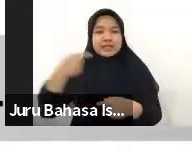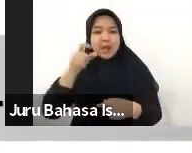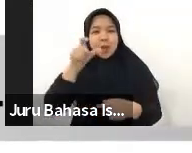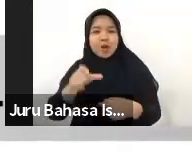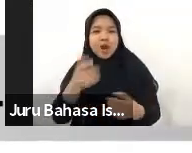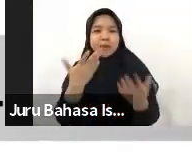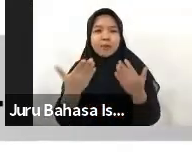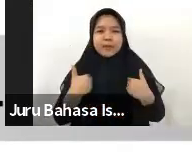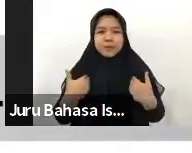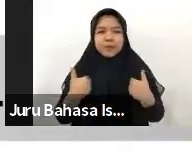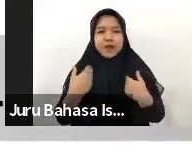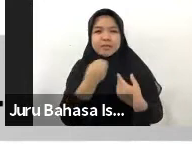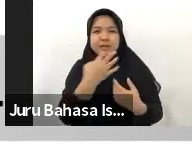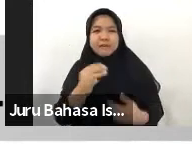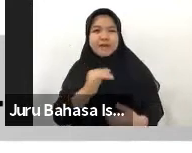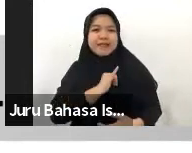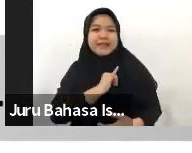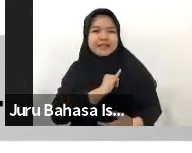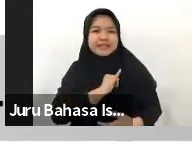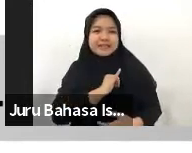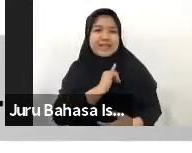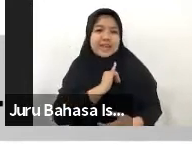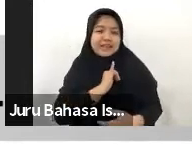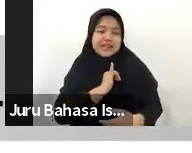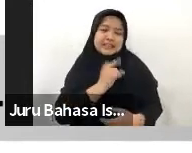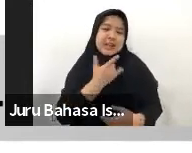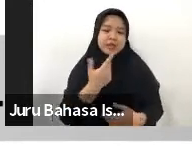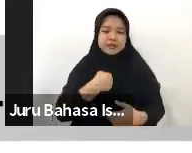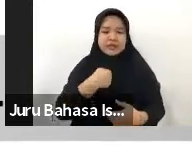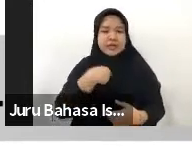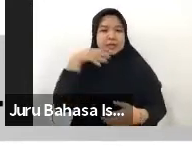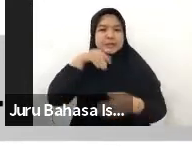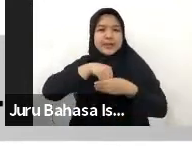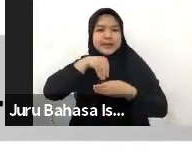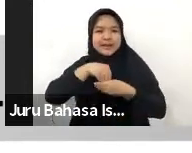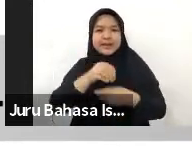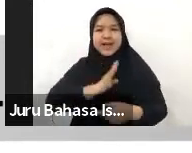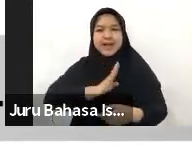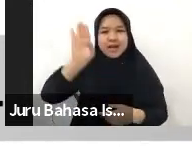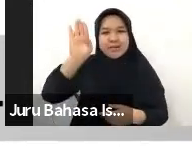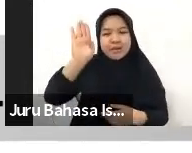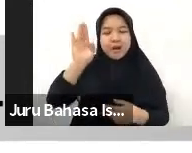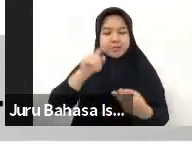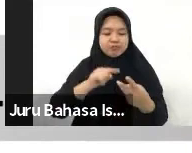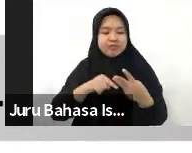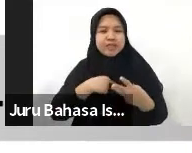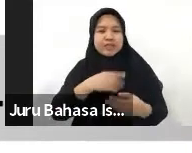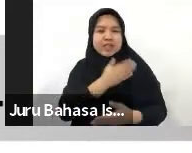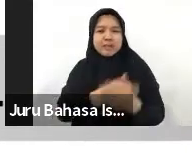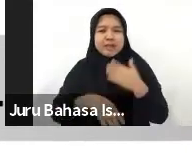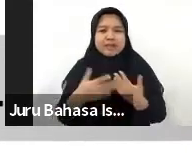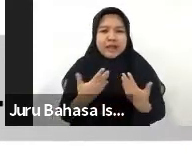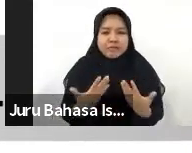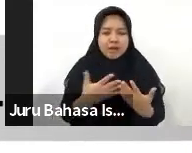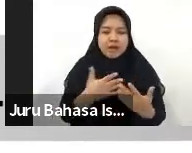punya beberapa identitas. Jadi misalnya identitas gender, identitas agama, identitas disabilitas,